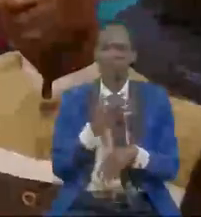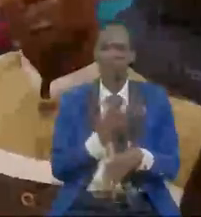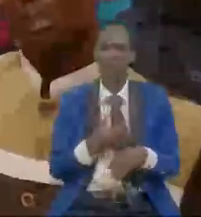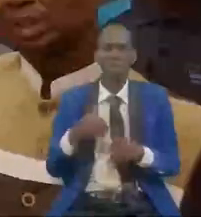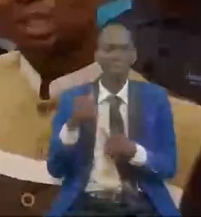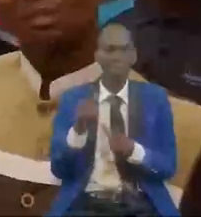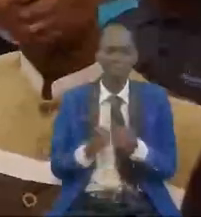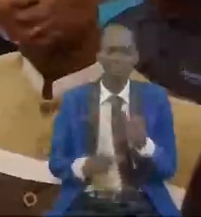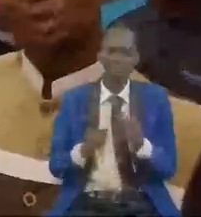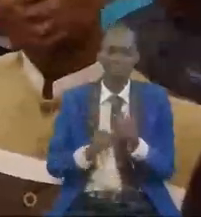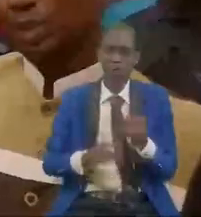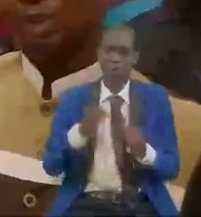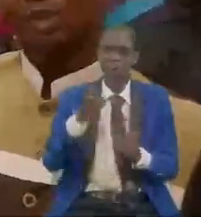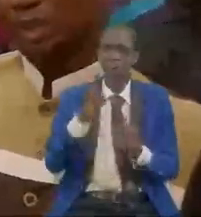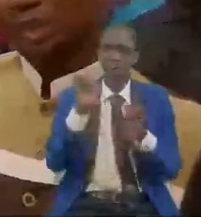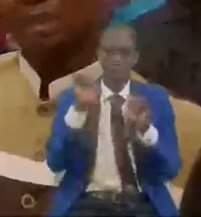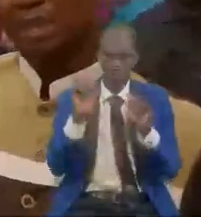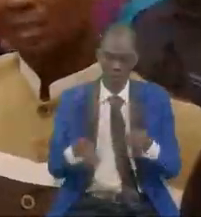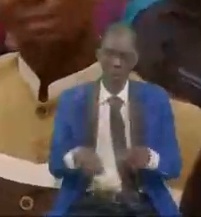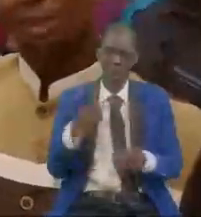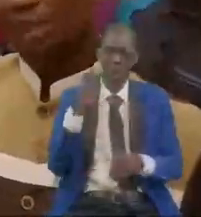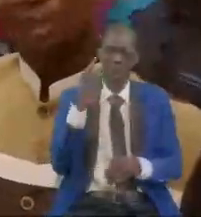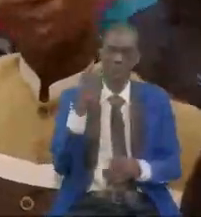Et tout le monde peut le voir.